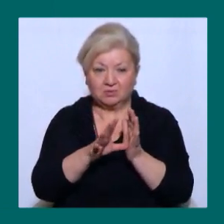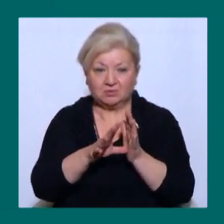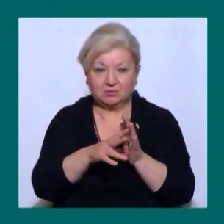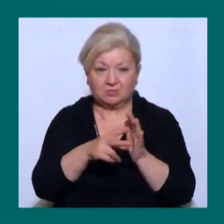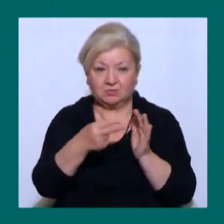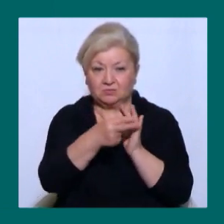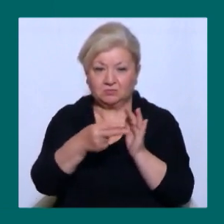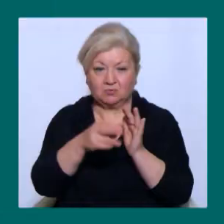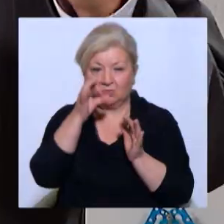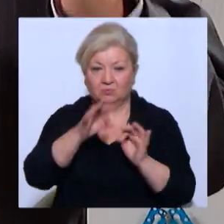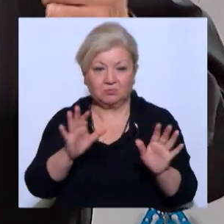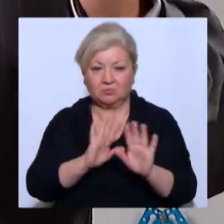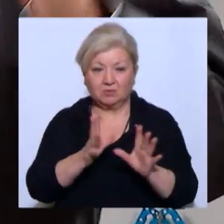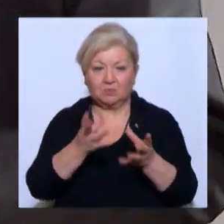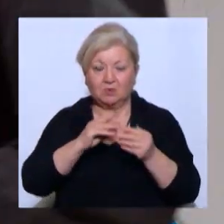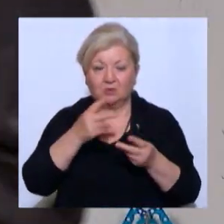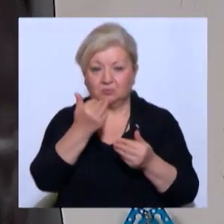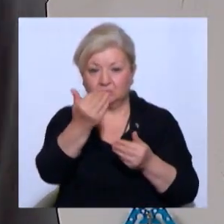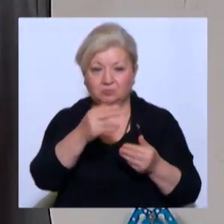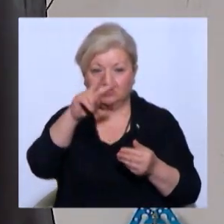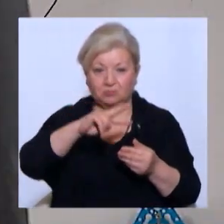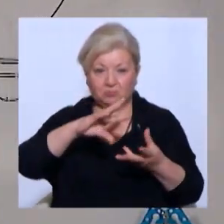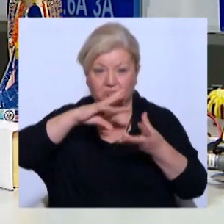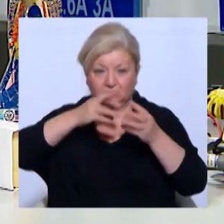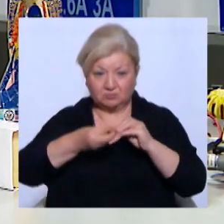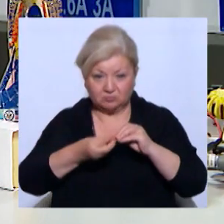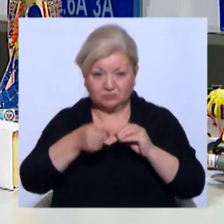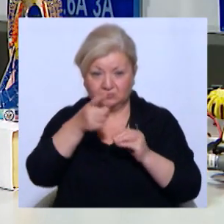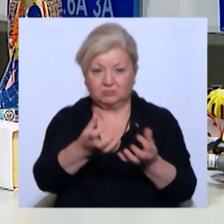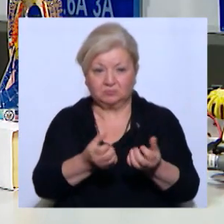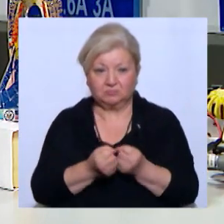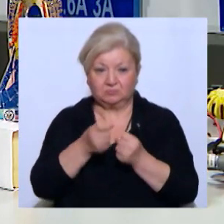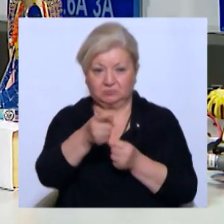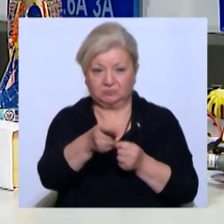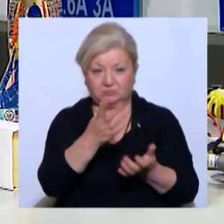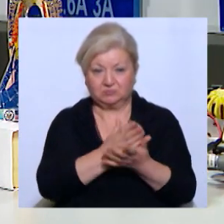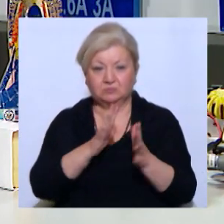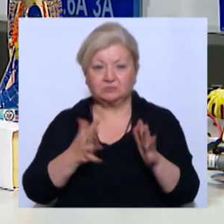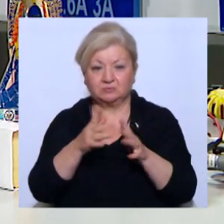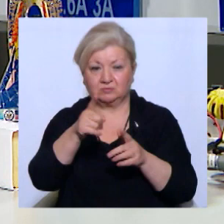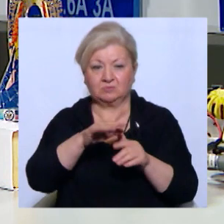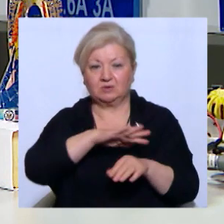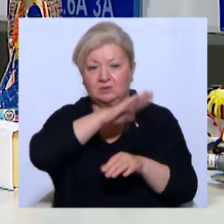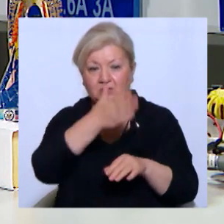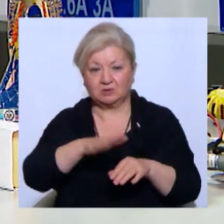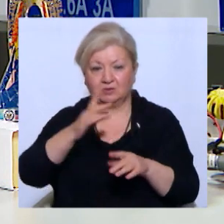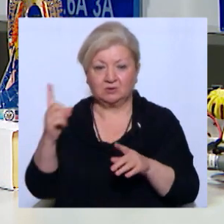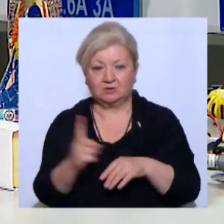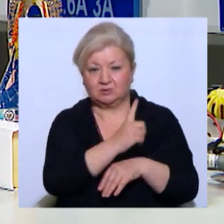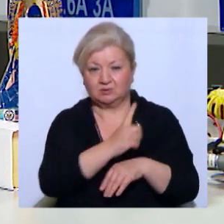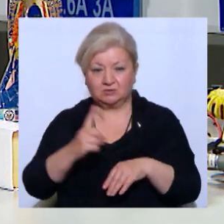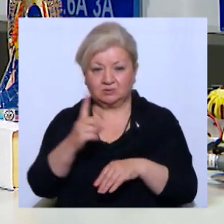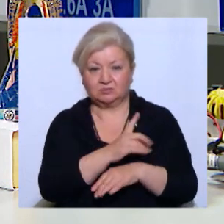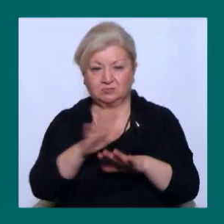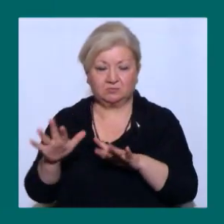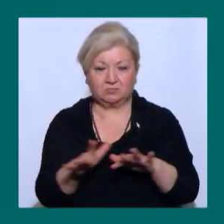არ ბათილდება, მაგრამ მათი ენერგიის შეჯამებისას მიიღება აი ასეთი შემთხვევა, ანუ რხევითი მოძრაობა,